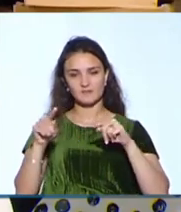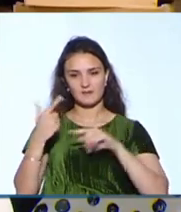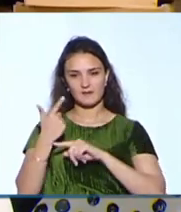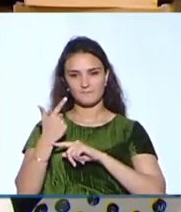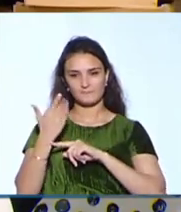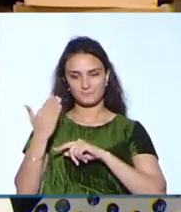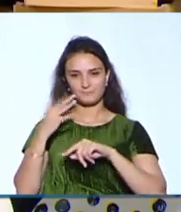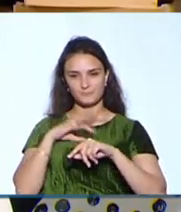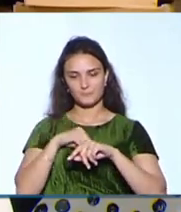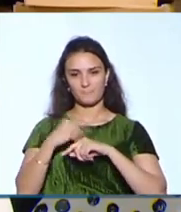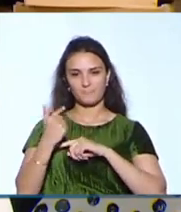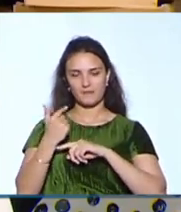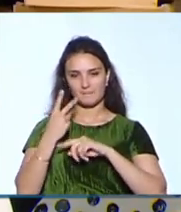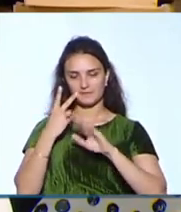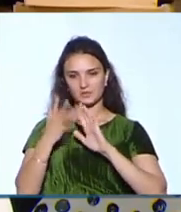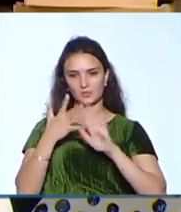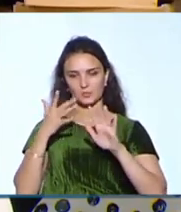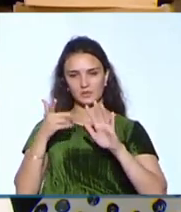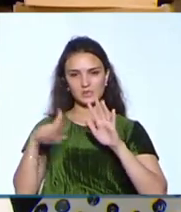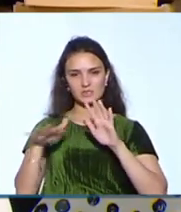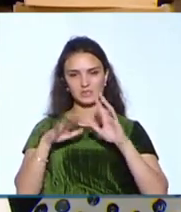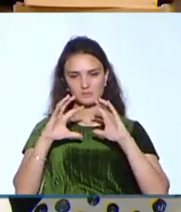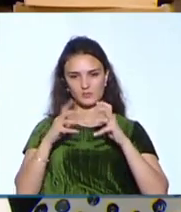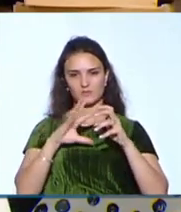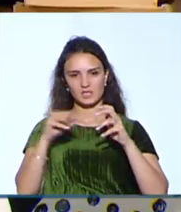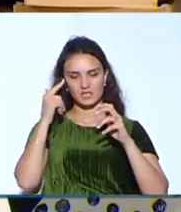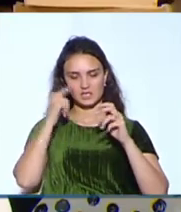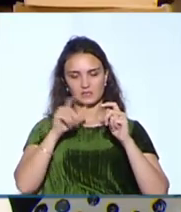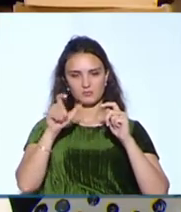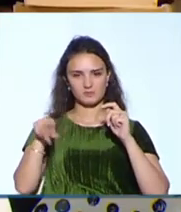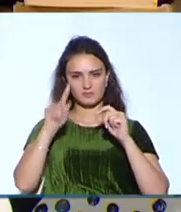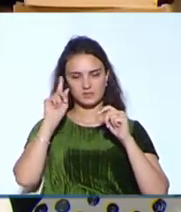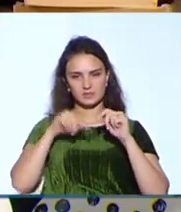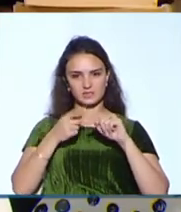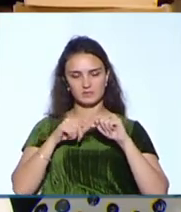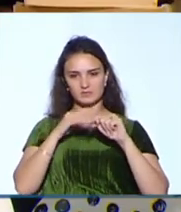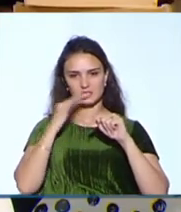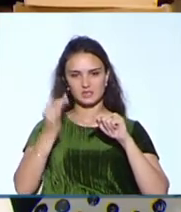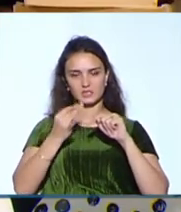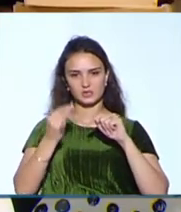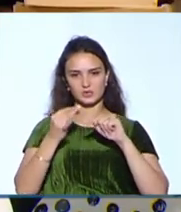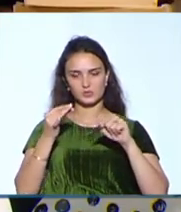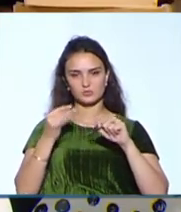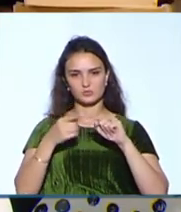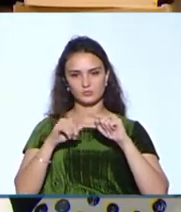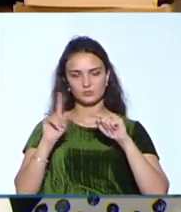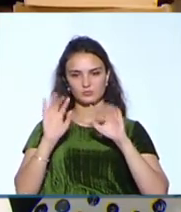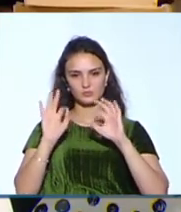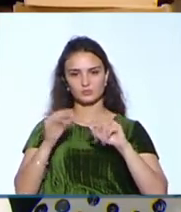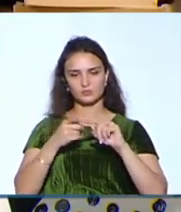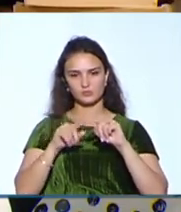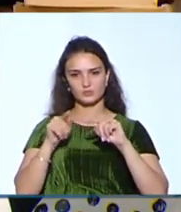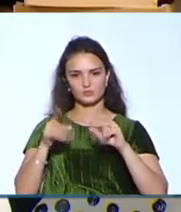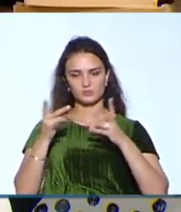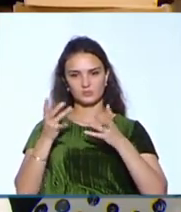კამერით, შინაგანი კამერით აღქმული სამყარო ყველა განათლებულმა ადამიანმა იცის, რომ იმდენად საინტერესოა, რომ სწორედ ის